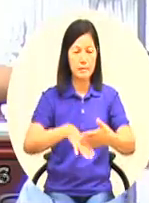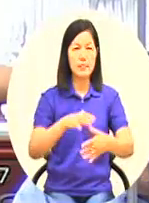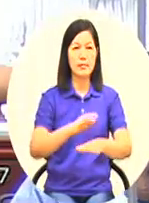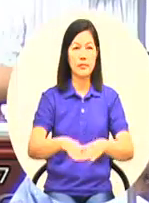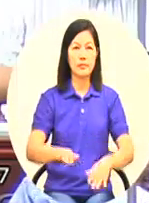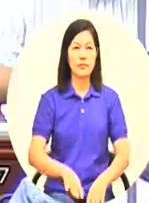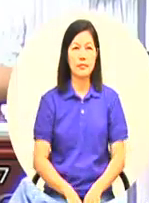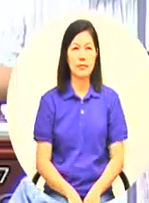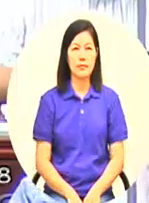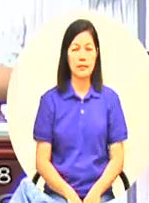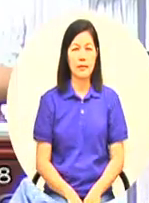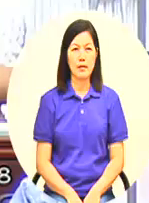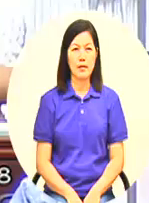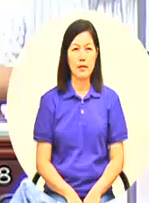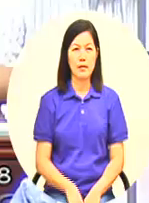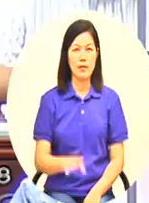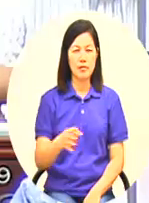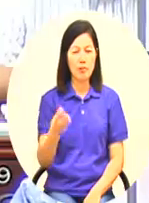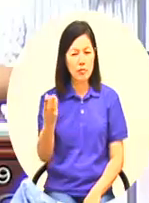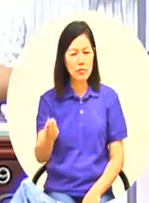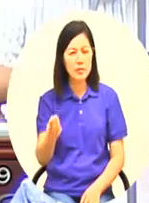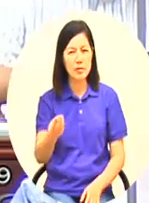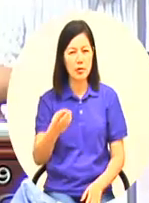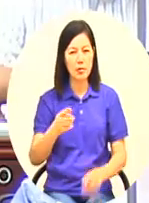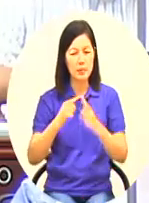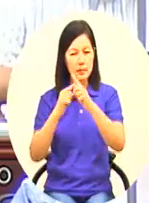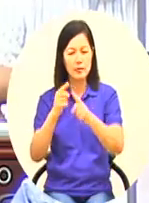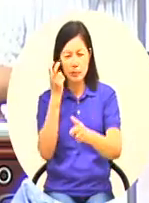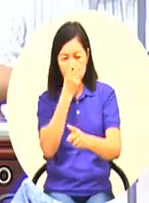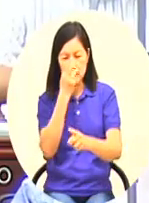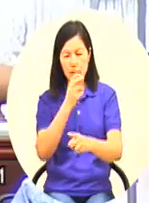些可能我们还要再去进行会勘，因为那个